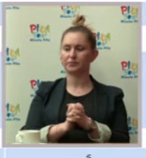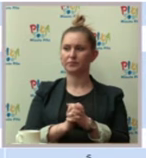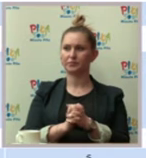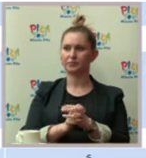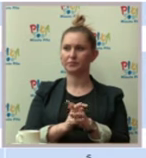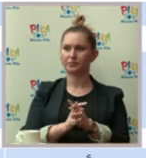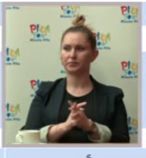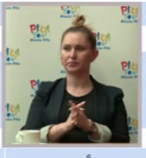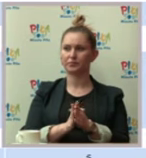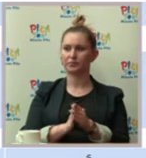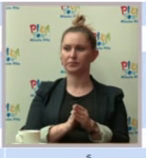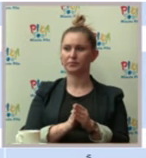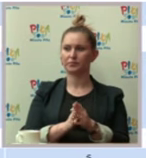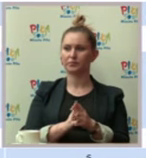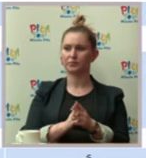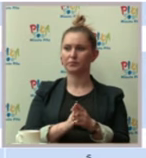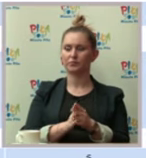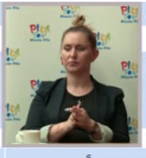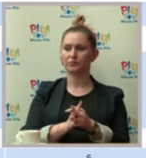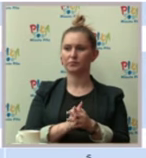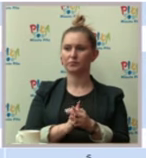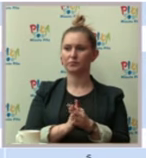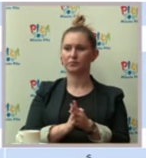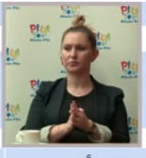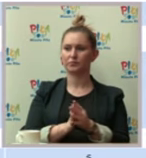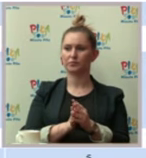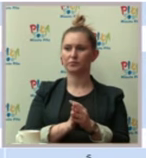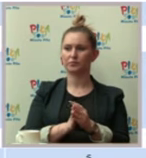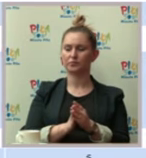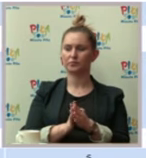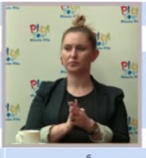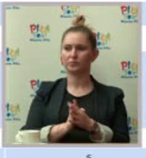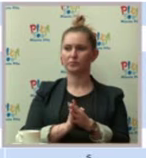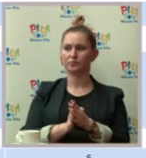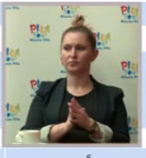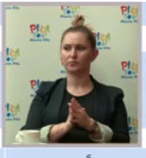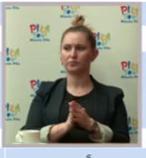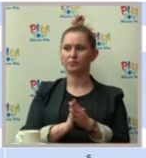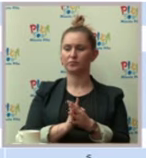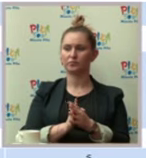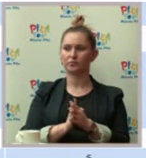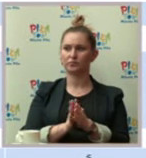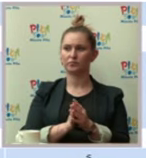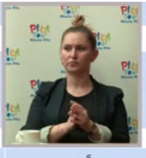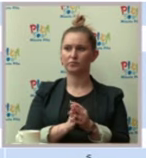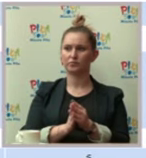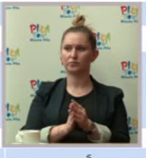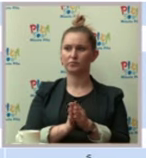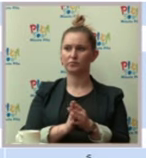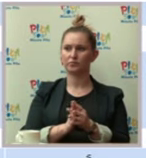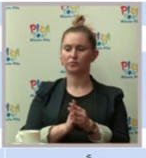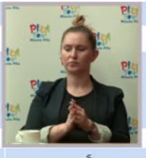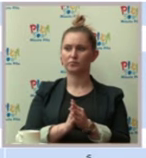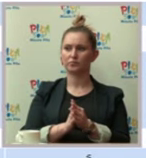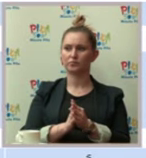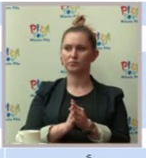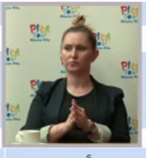w programach użytkowych, częściowo z raportów i z kartotek naszych psychologów, których zatrudniamy